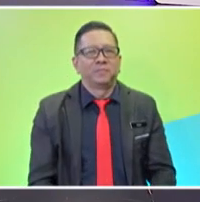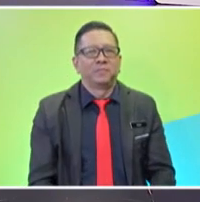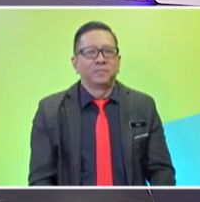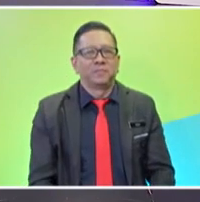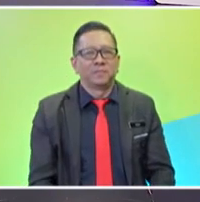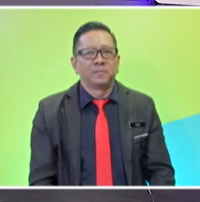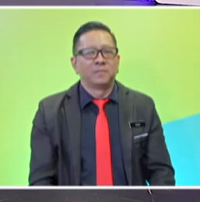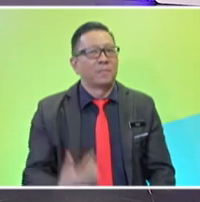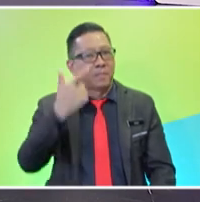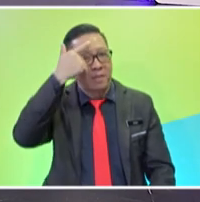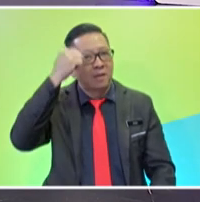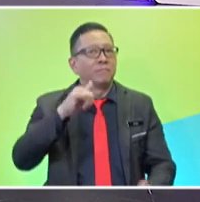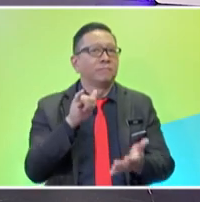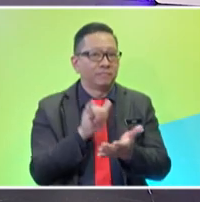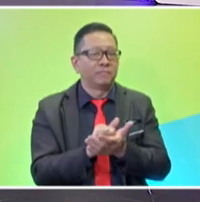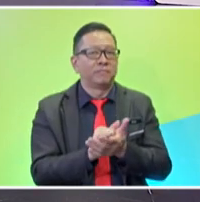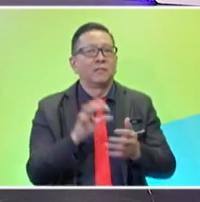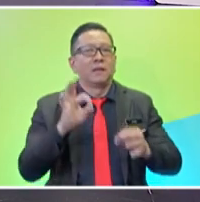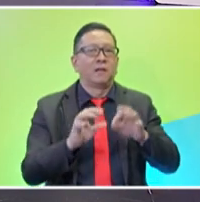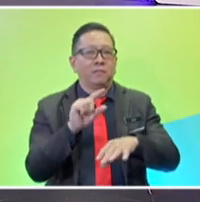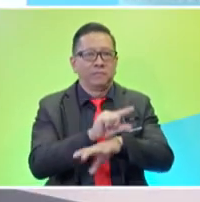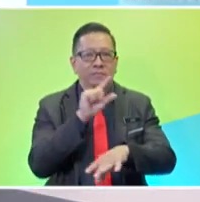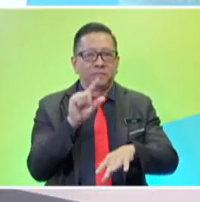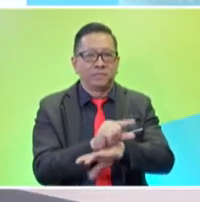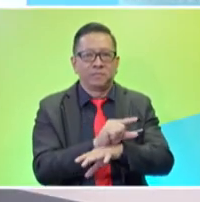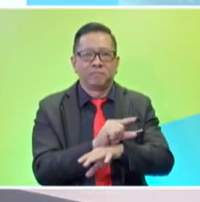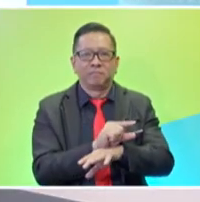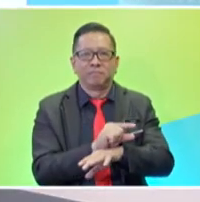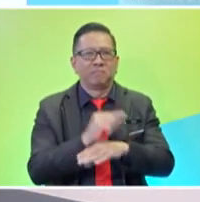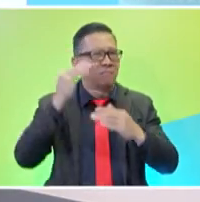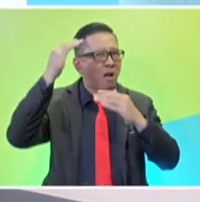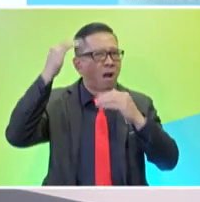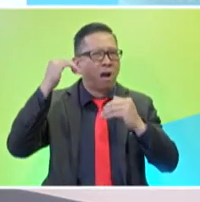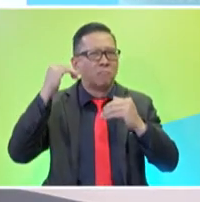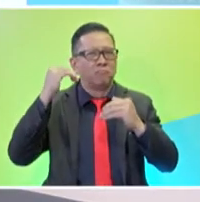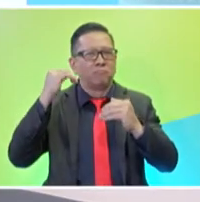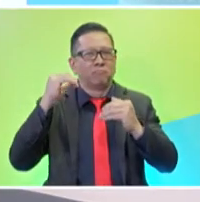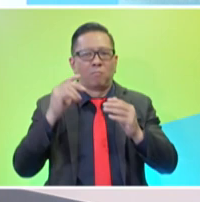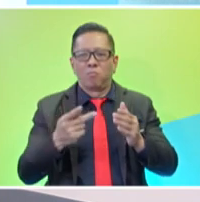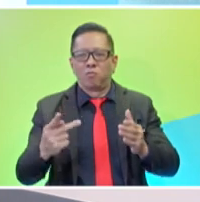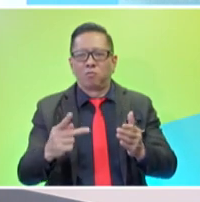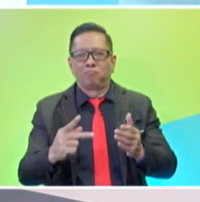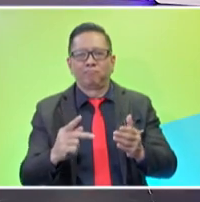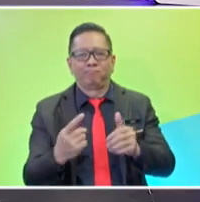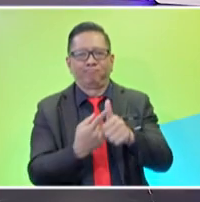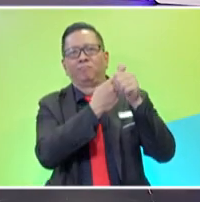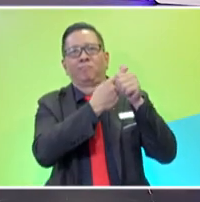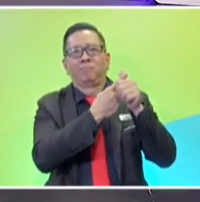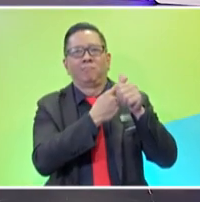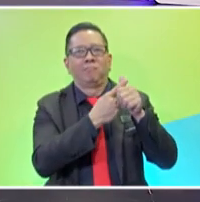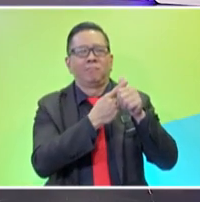sepatu kita bila kita membuat sesuatu produk kita jangan expect produk pertama kita itu canggih terus